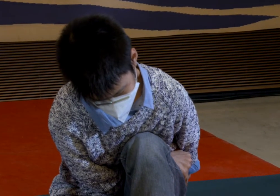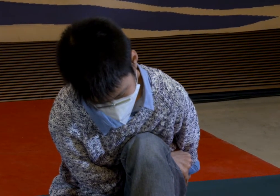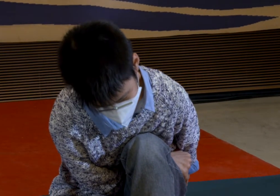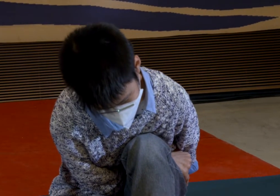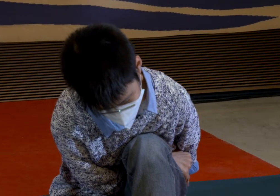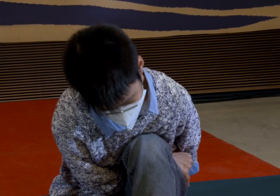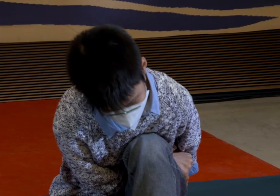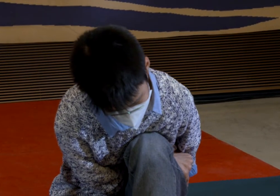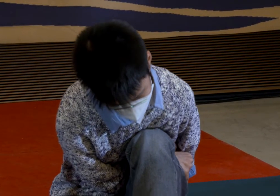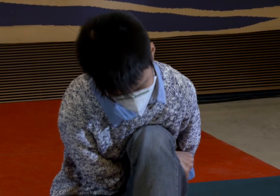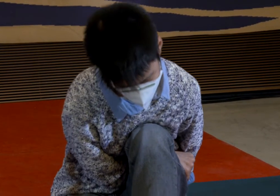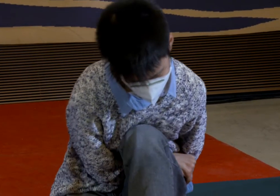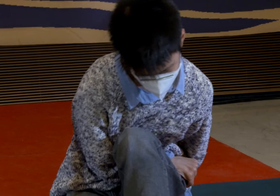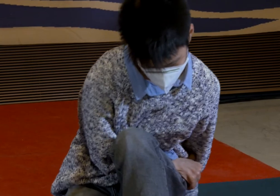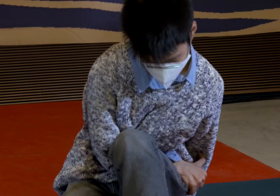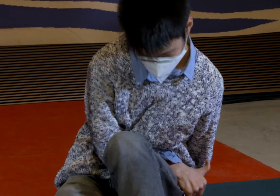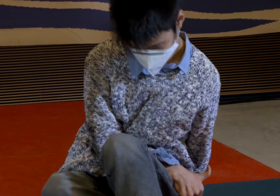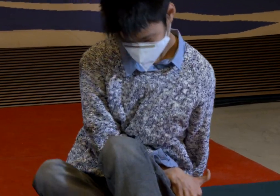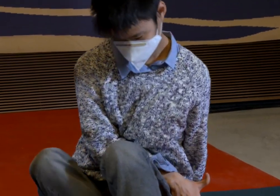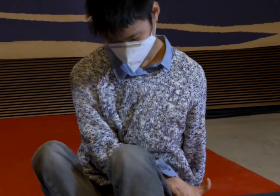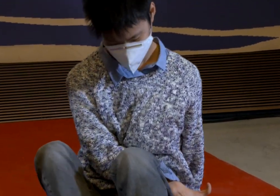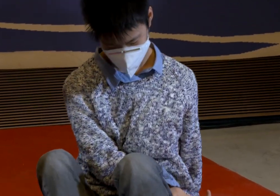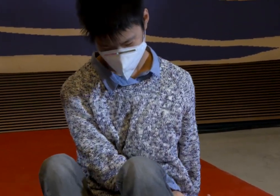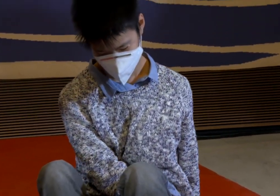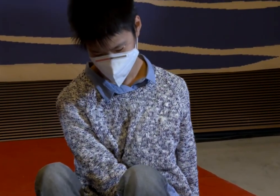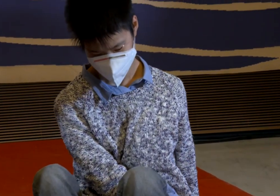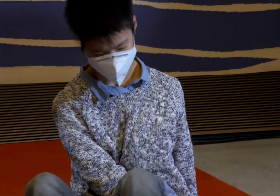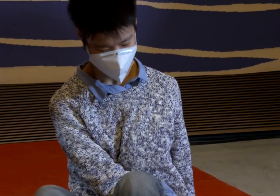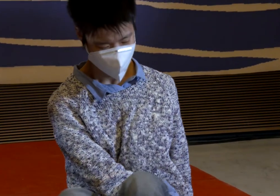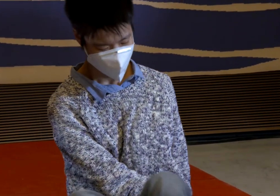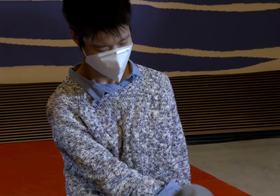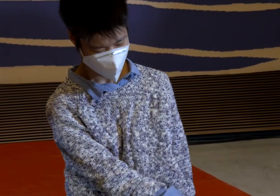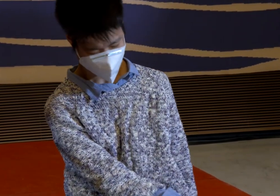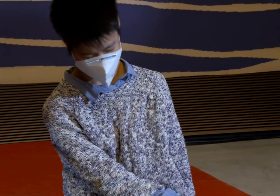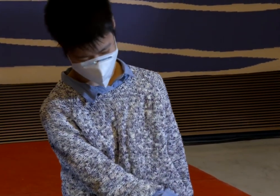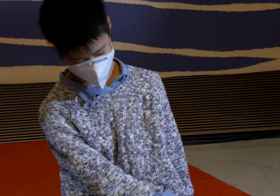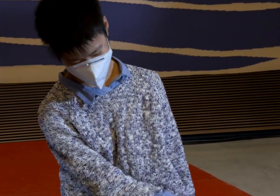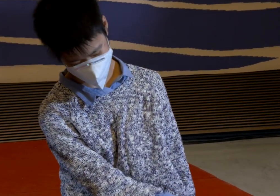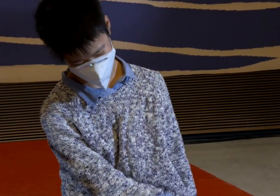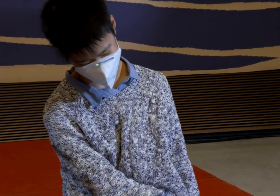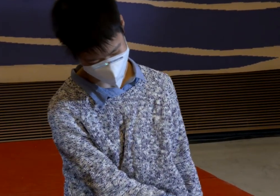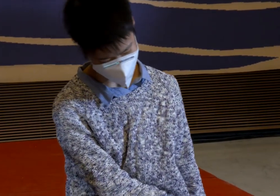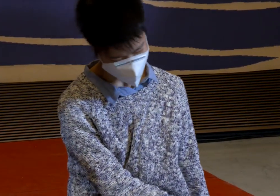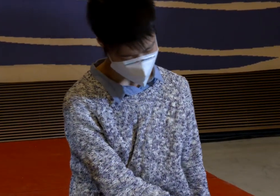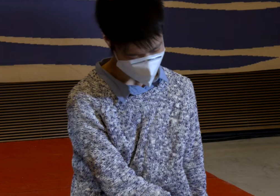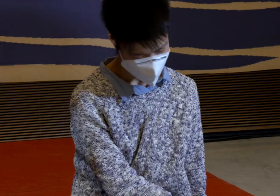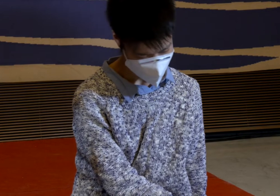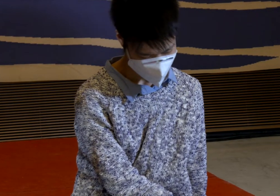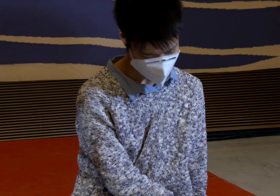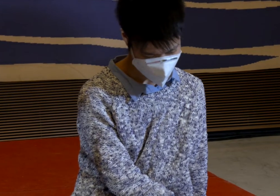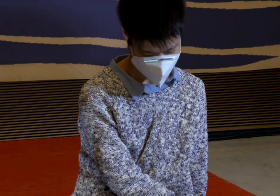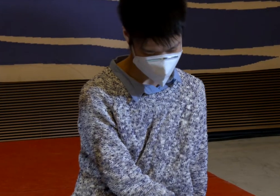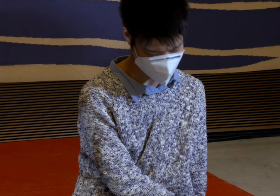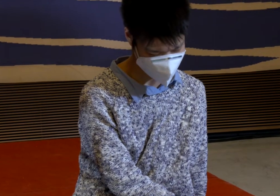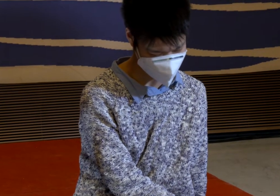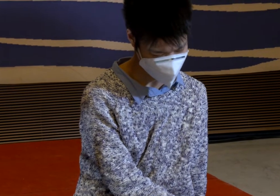mon corps et je crée d'une autre façon. Par-delà toutes les représentations qui entourent mon corps et enserrent sa danse et